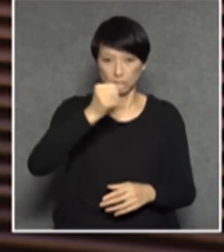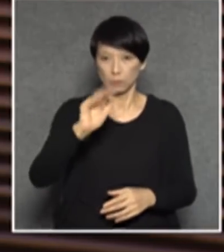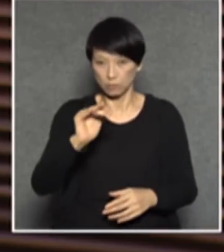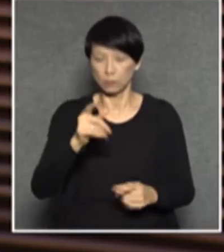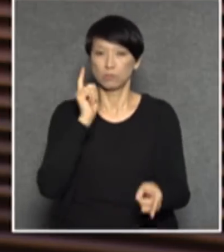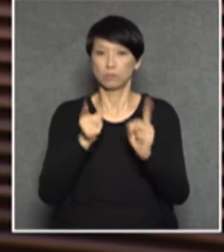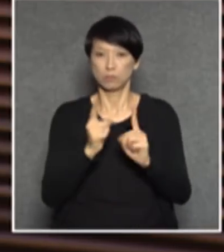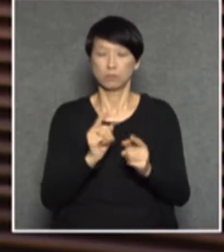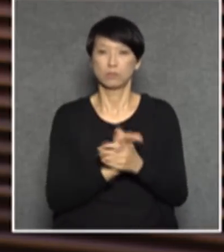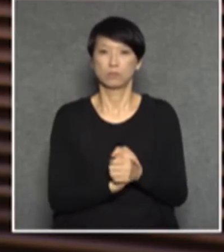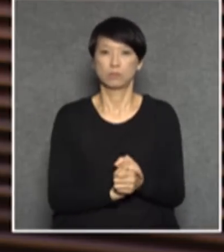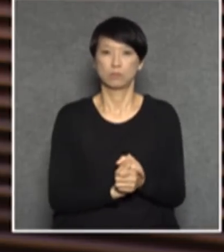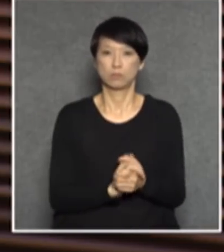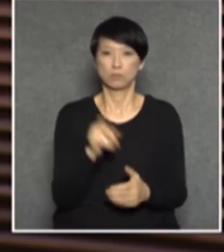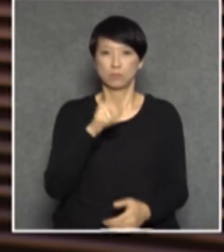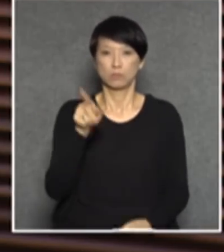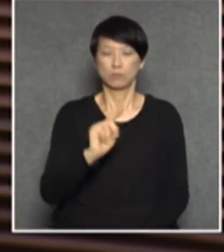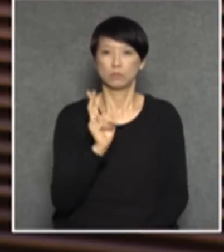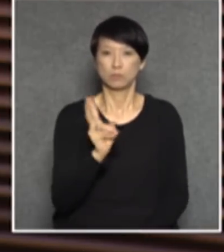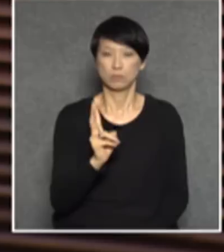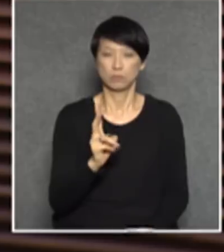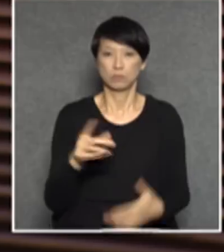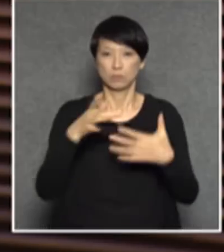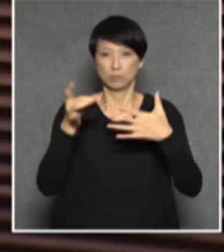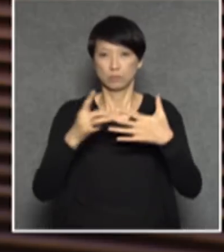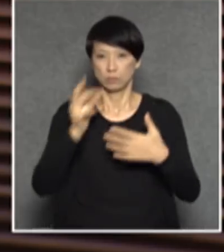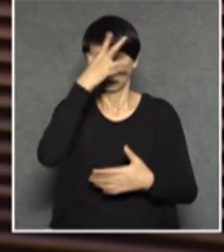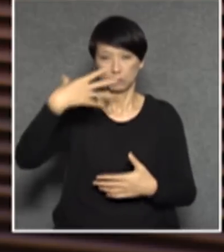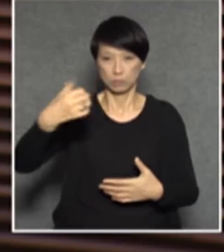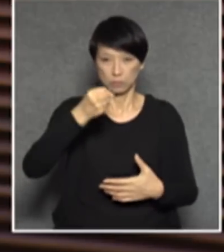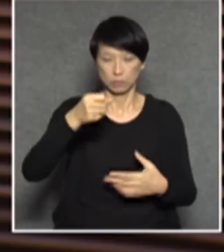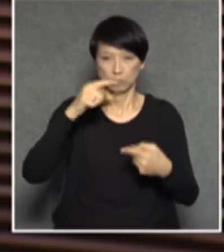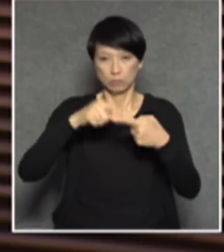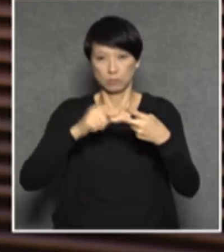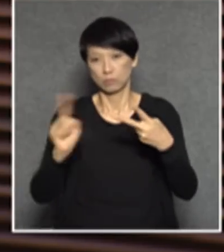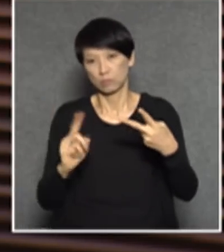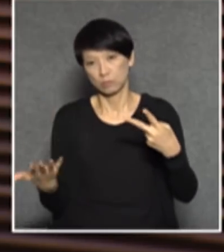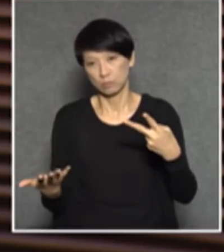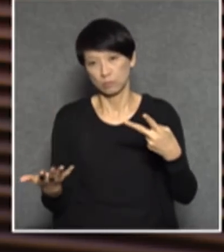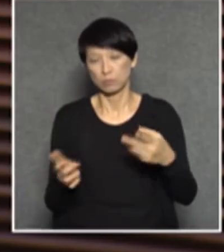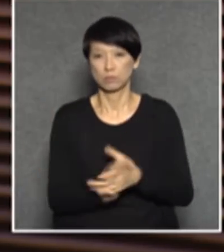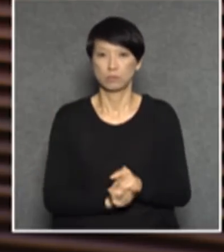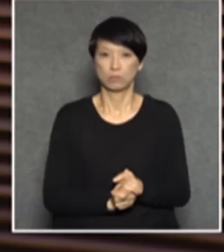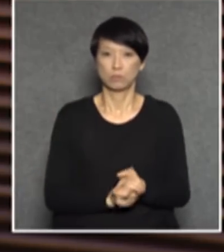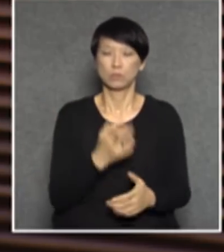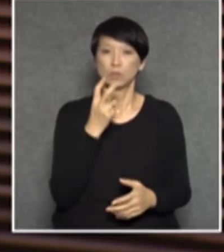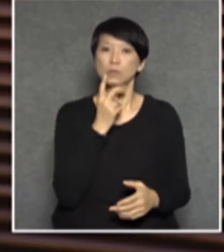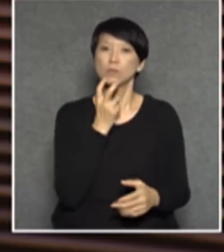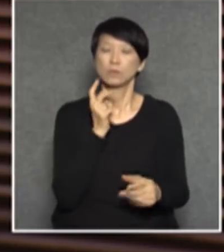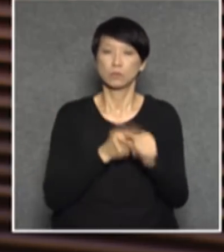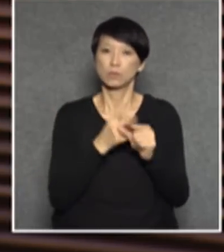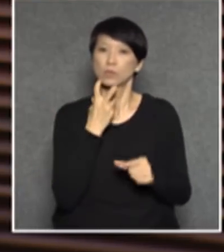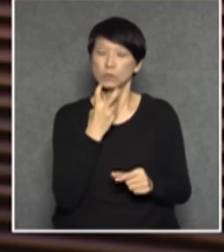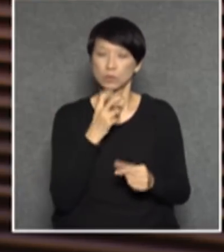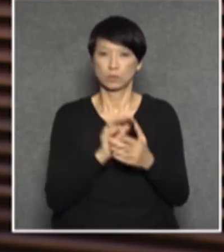繼續給1200人選行政長官之間抉擇，在中央的關係上是在一